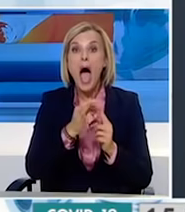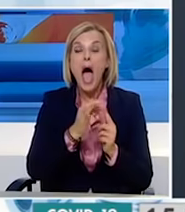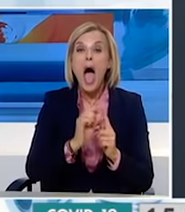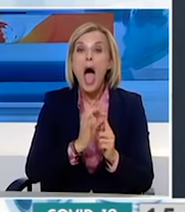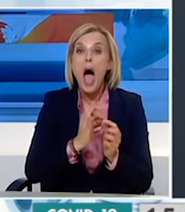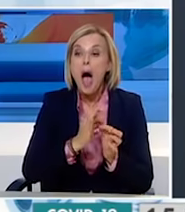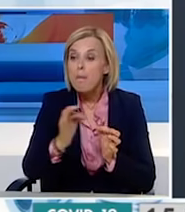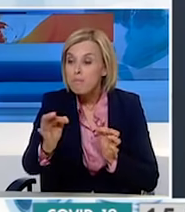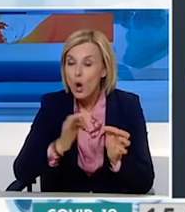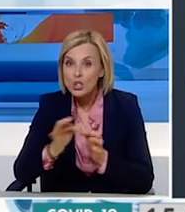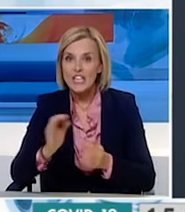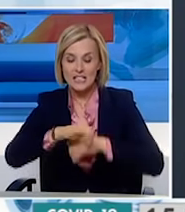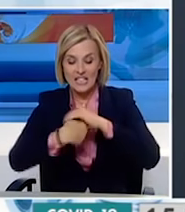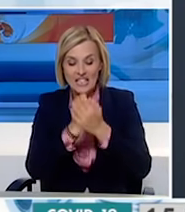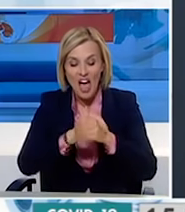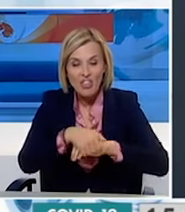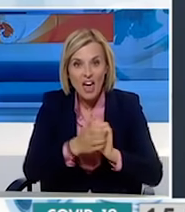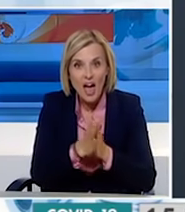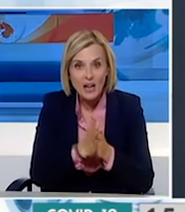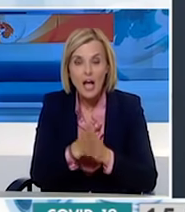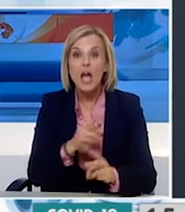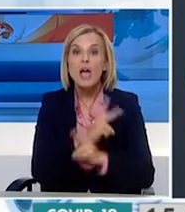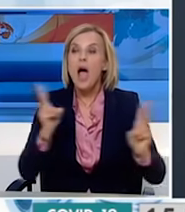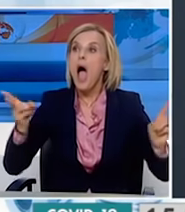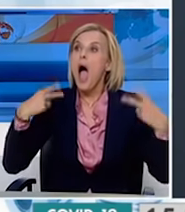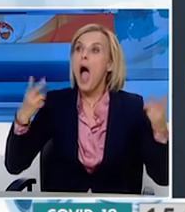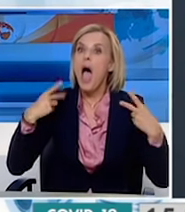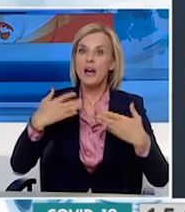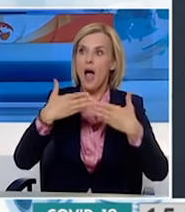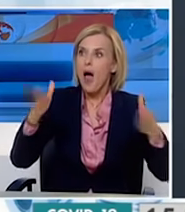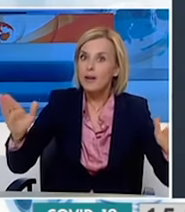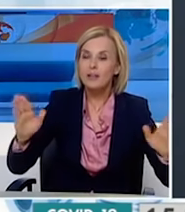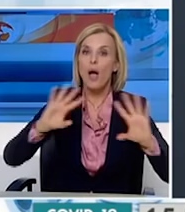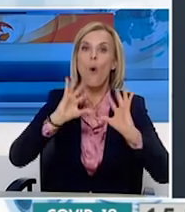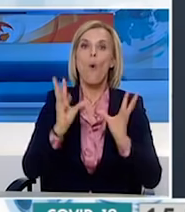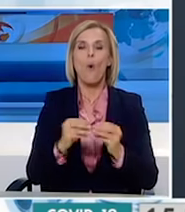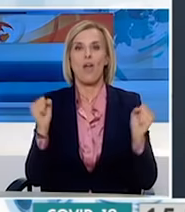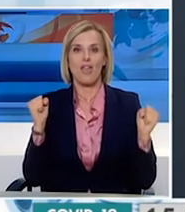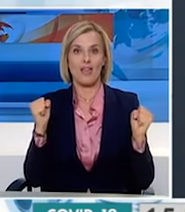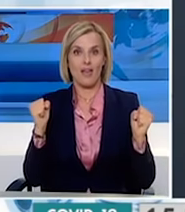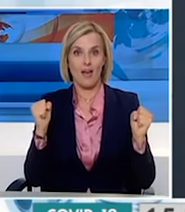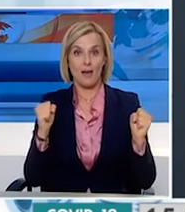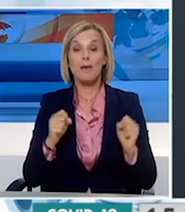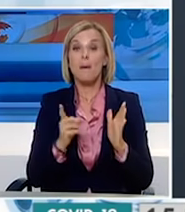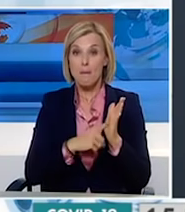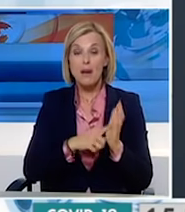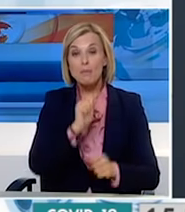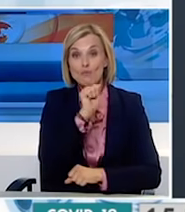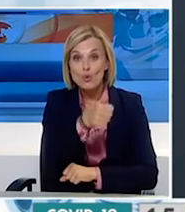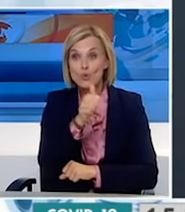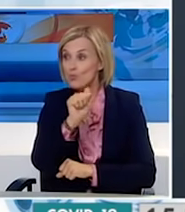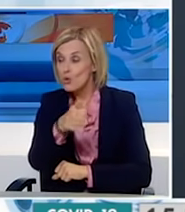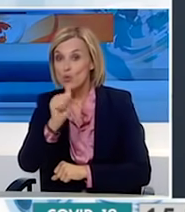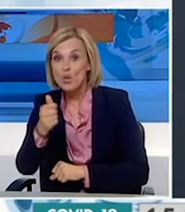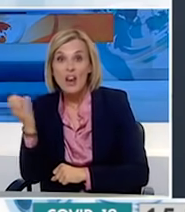και την αναπνευστική υγιεινή. Αυτή τη συμπεριφορά με αίσθημα ευθύνης πρέπει κατά κάποιο τρόπο να την αυτοεπιβάλλουμε και να την